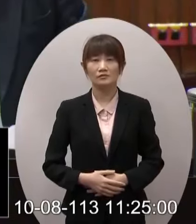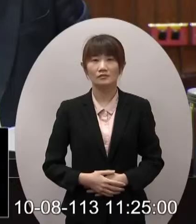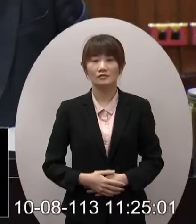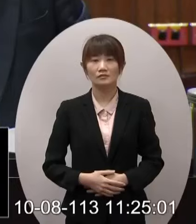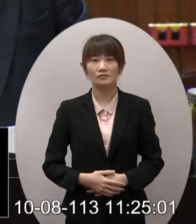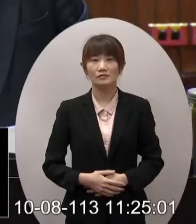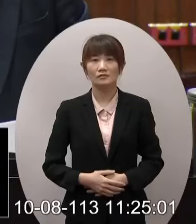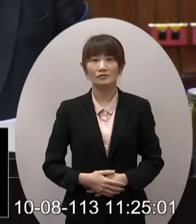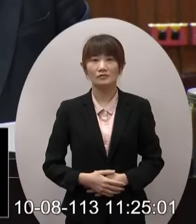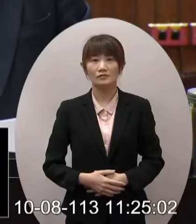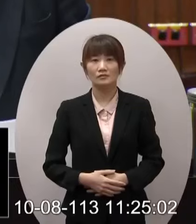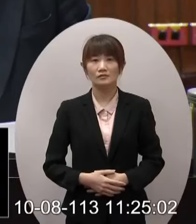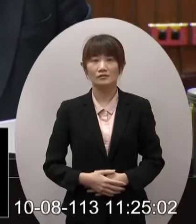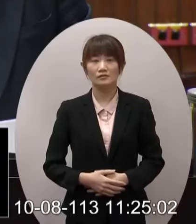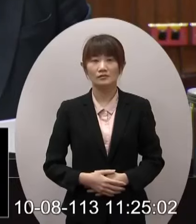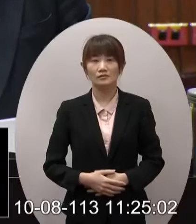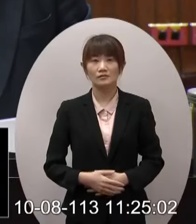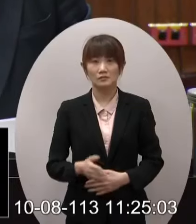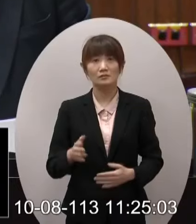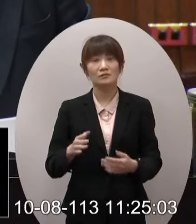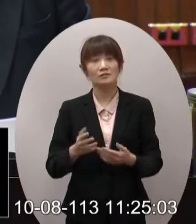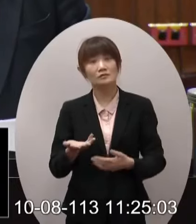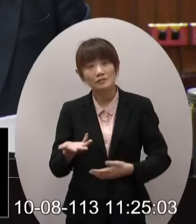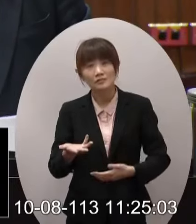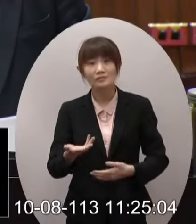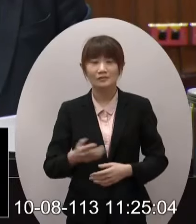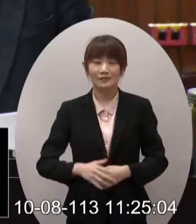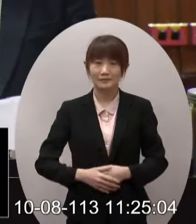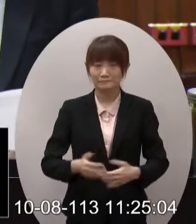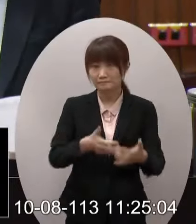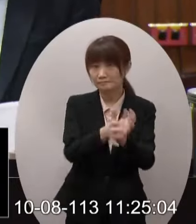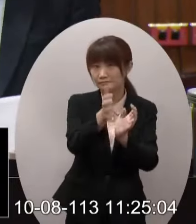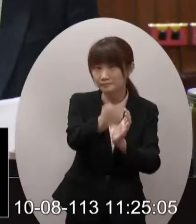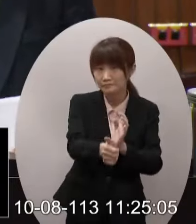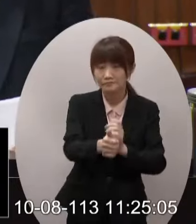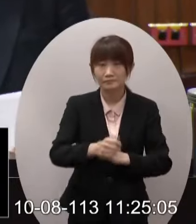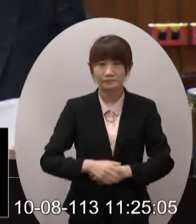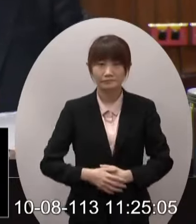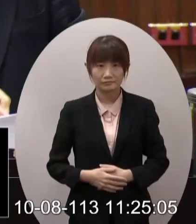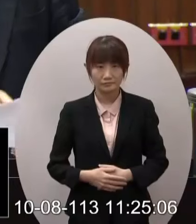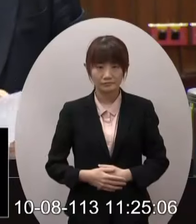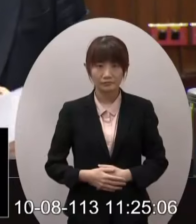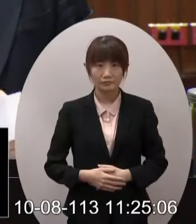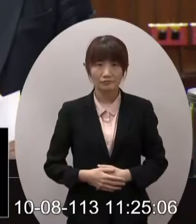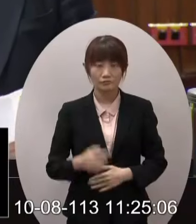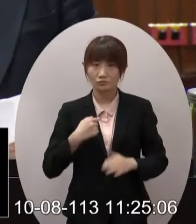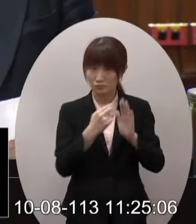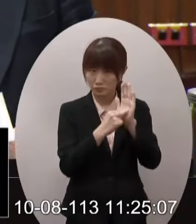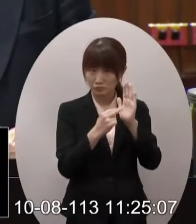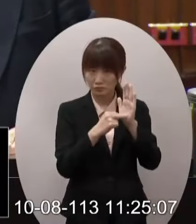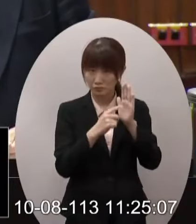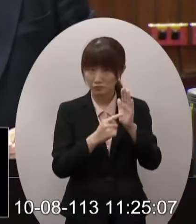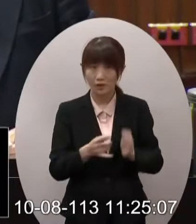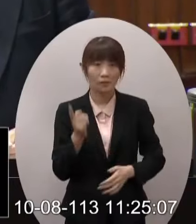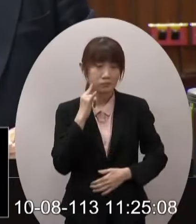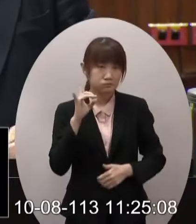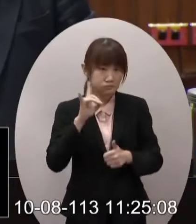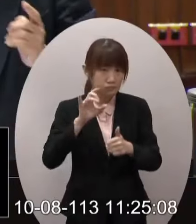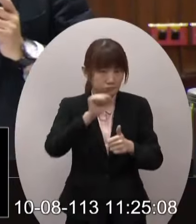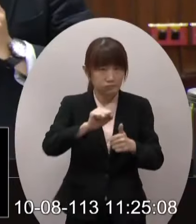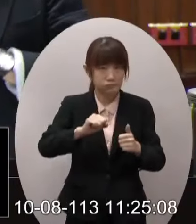打诈的财损数、 那个。 但是真正的部分要等我们变成全班刑案的时候 来计算。真的在做。我讲到打诈仪表板